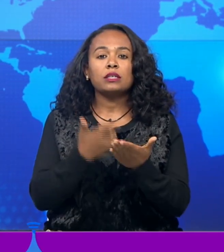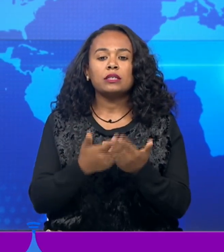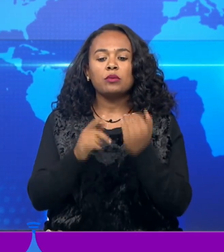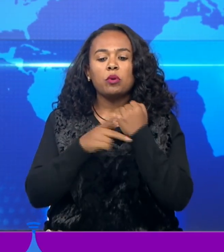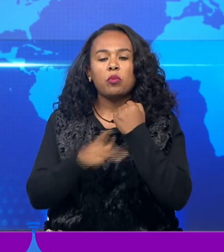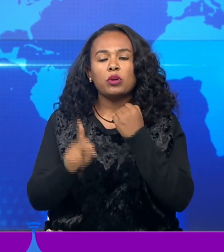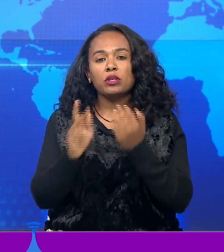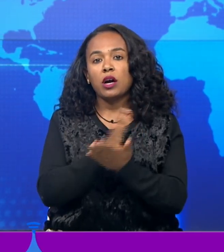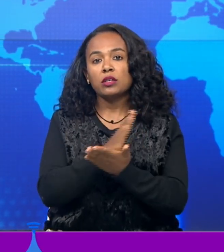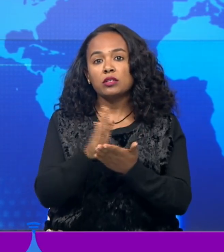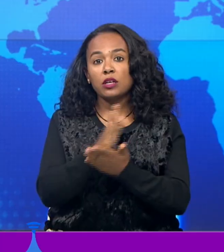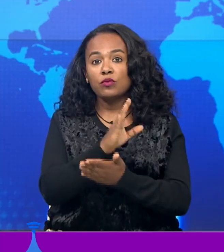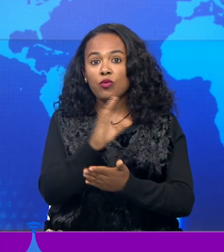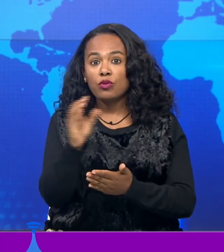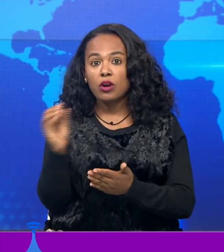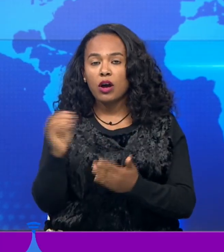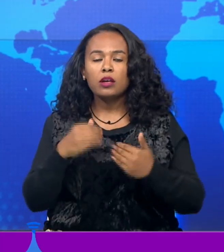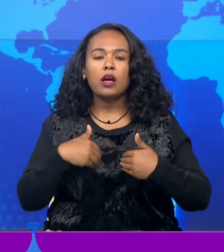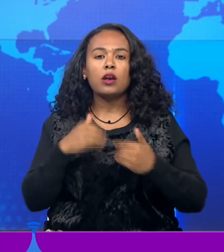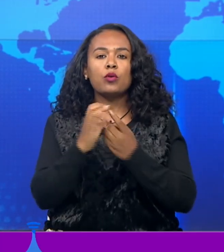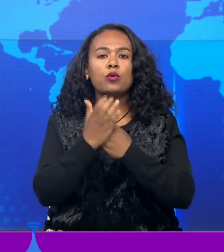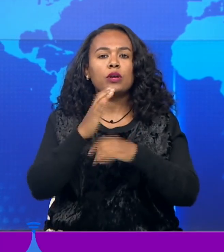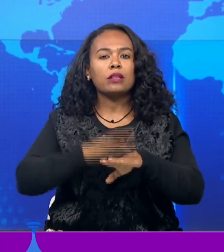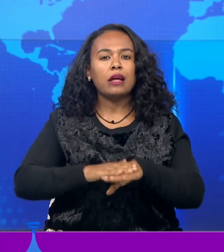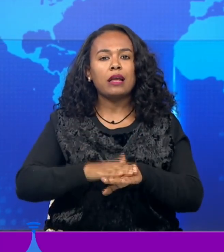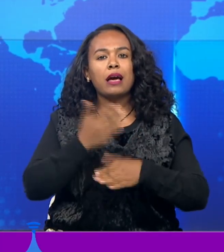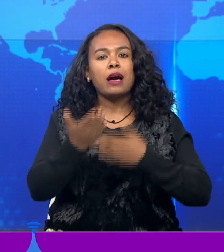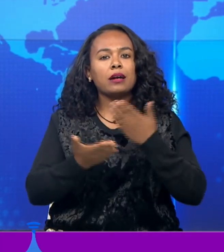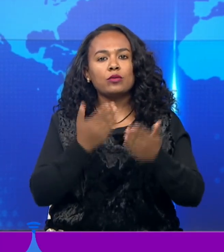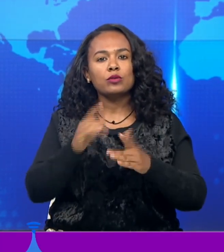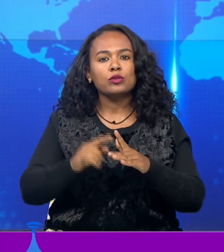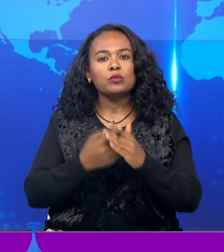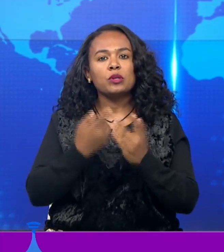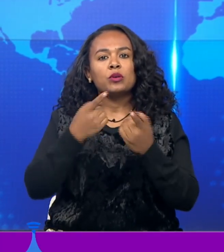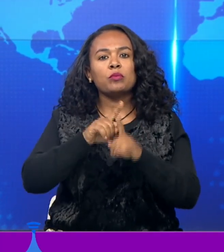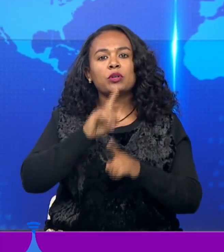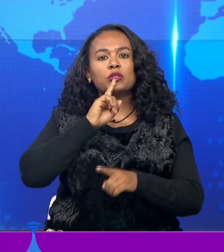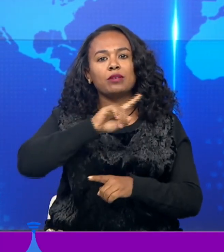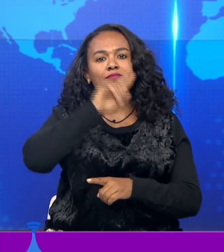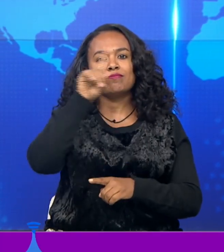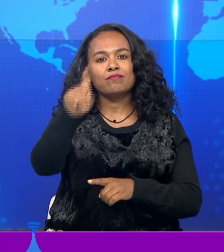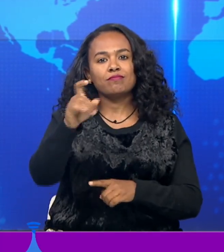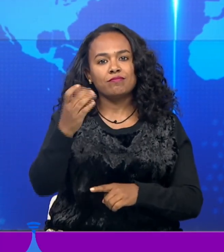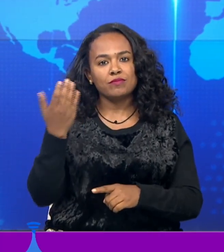በፖለቲካ ተሳትፎና ያለው ሁኔታ ላይ አገልግሎት የጀመርከው መቼ ነበረ?